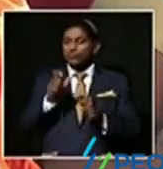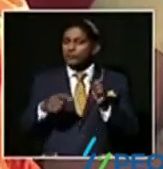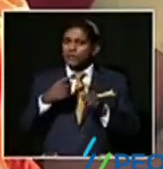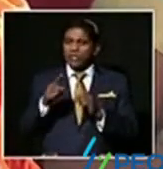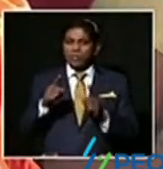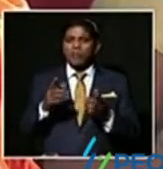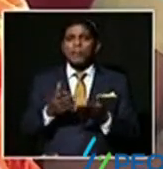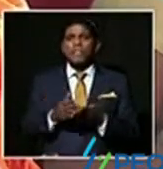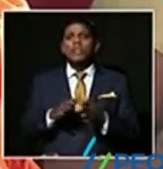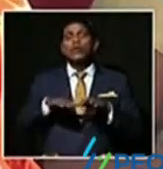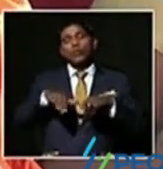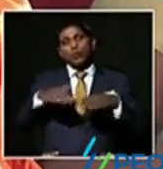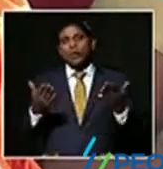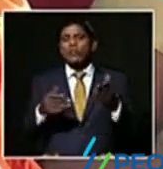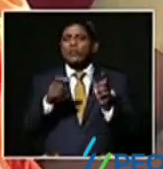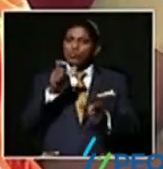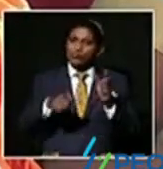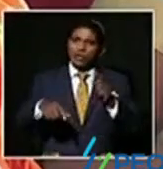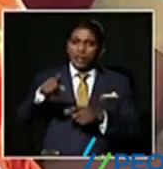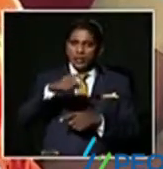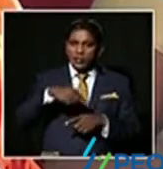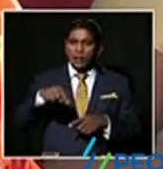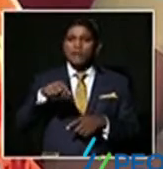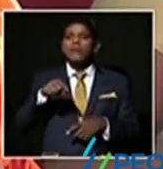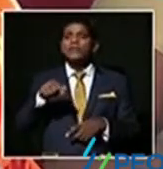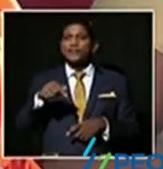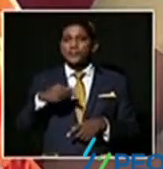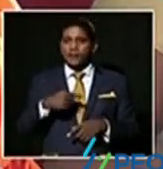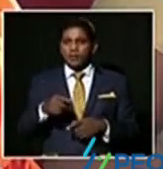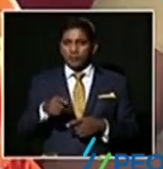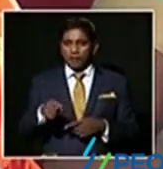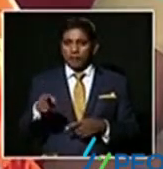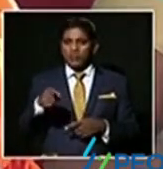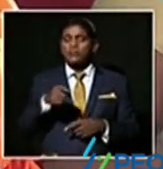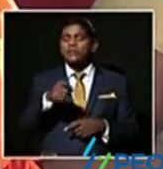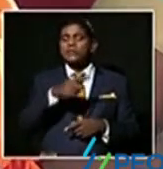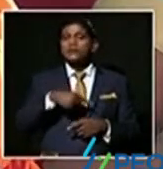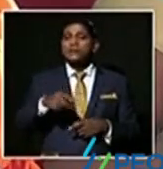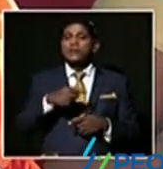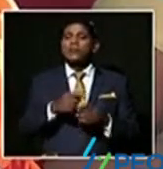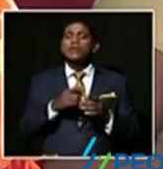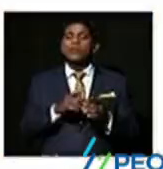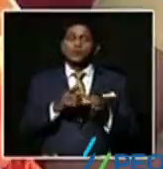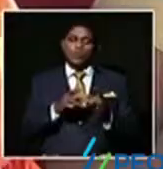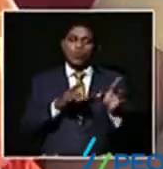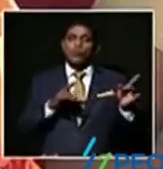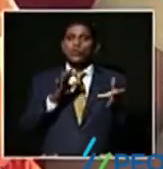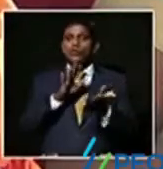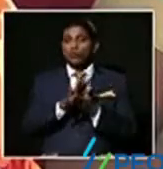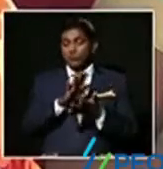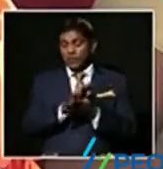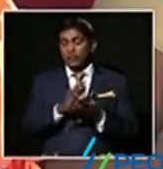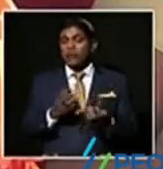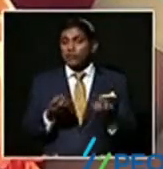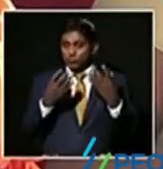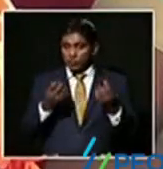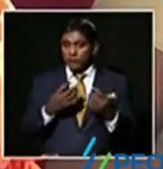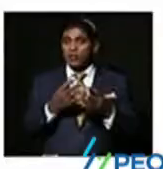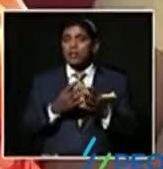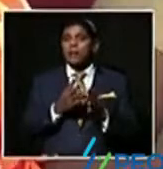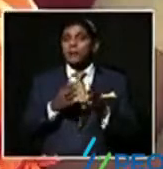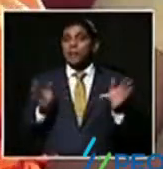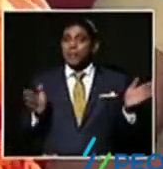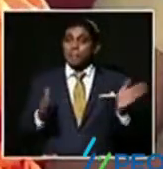අන්‍ය ආගමිකයෝ ඉන්නවා. මේ ආලෝක පූජාව කරන්න එවගේ මිහිඳු පෙරහැර කරන්න එන ජනතාවට සහන